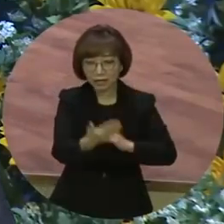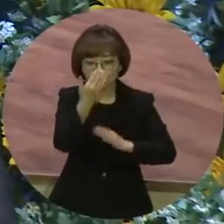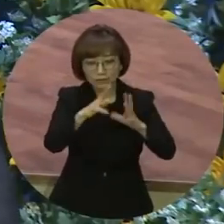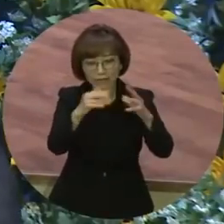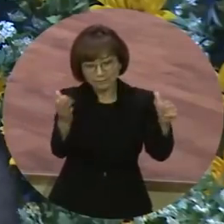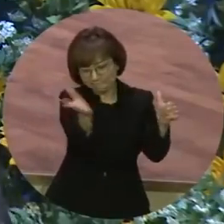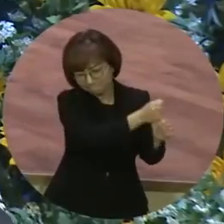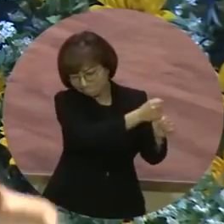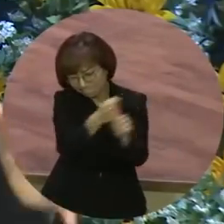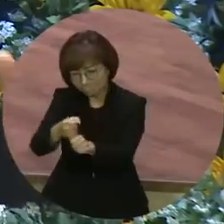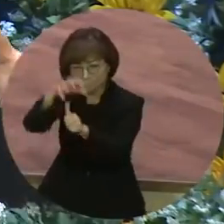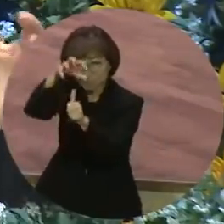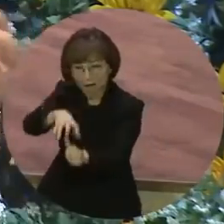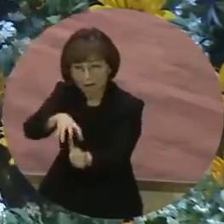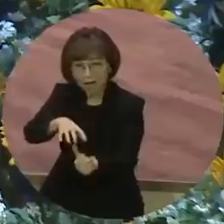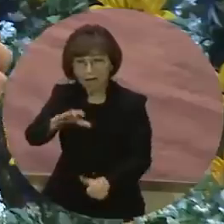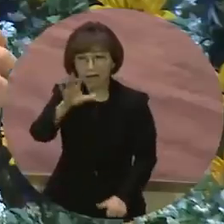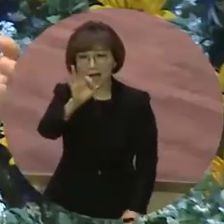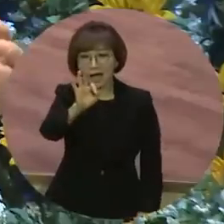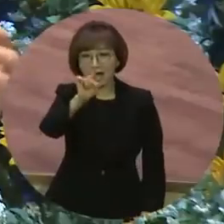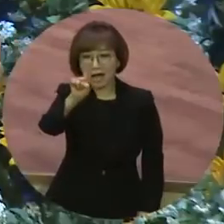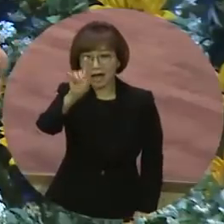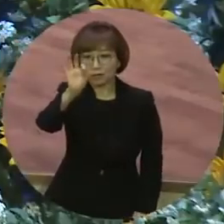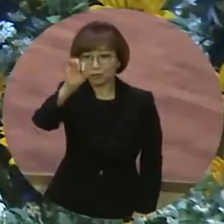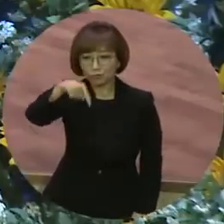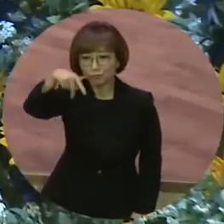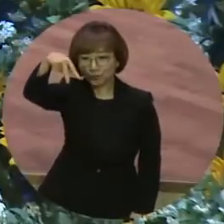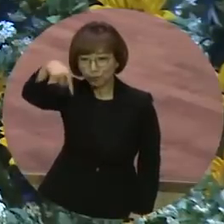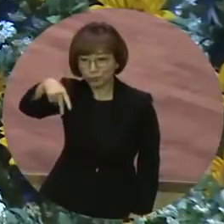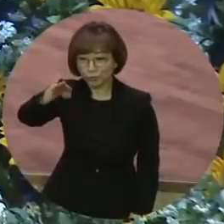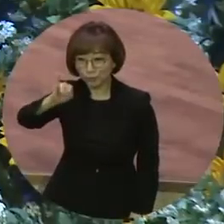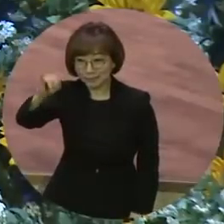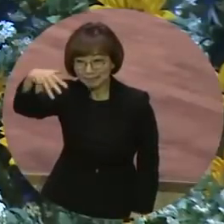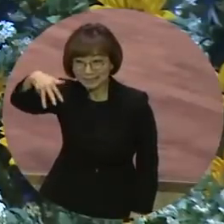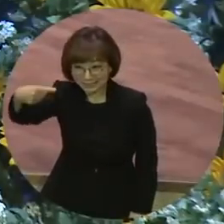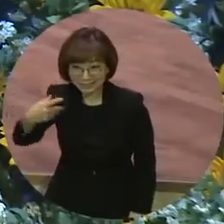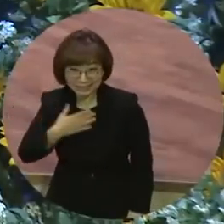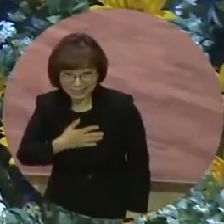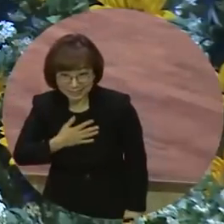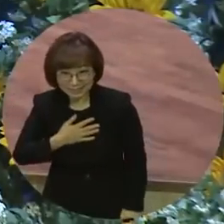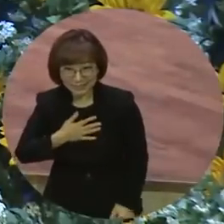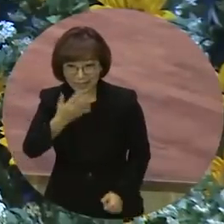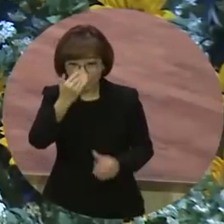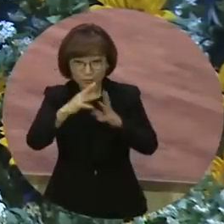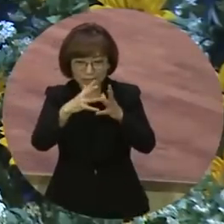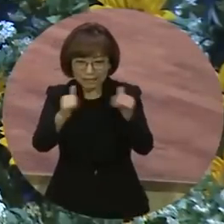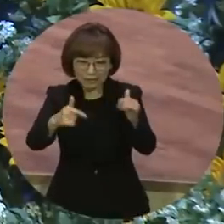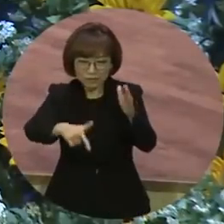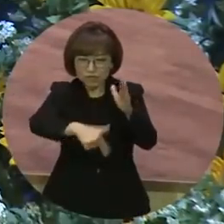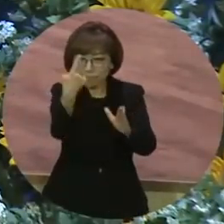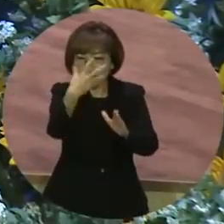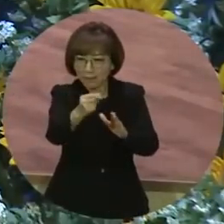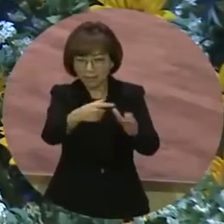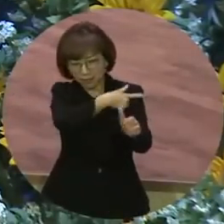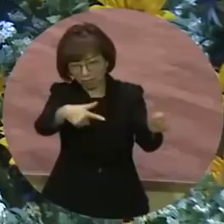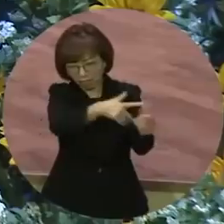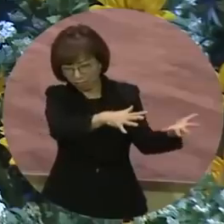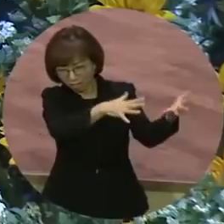유명하지요. 유대인들만 다 가두는 600만 명이 죽었잖아요. 아우슈비츠 2에